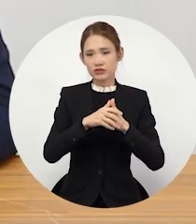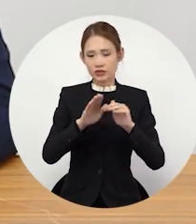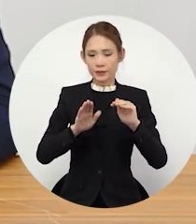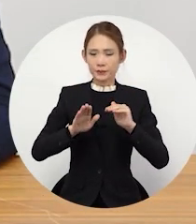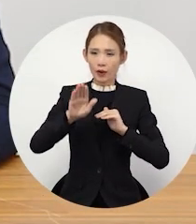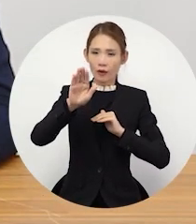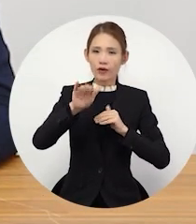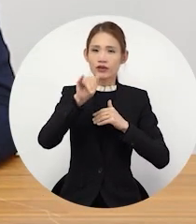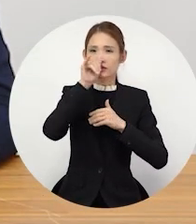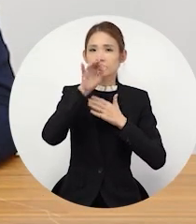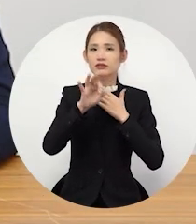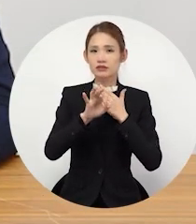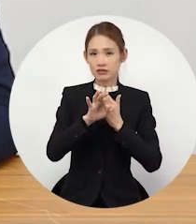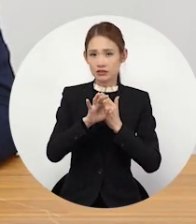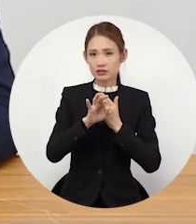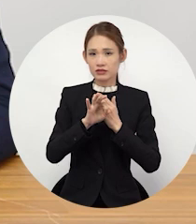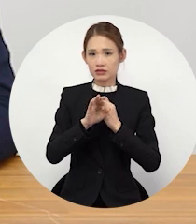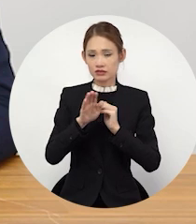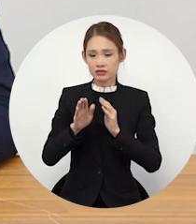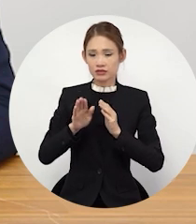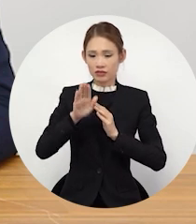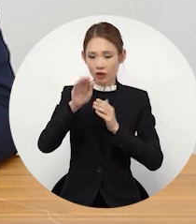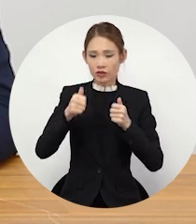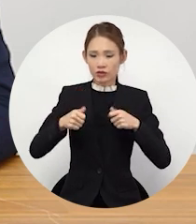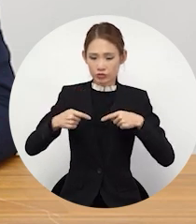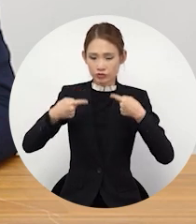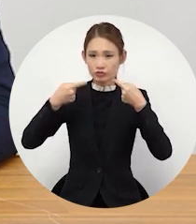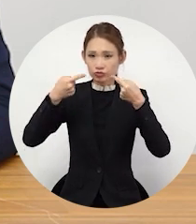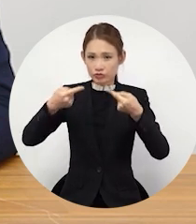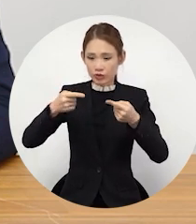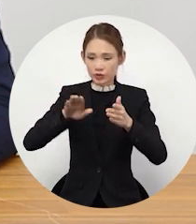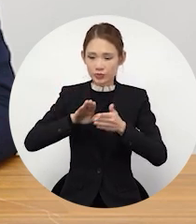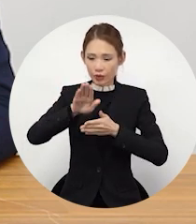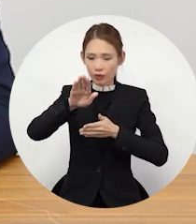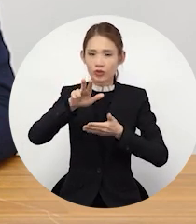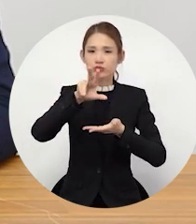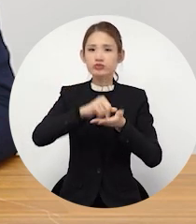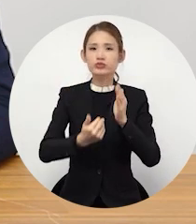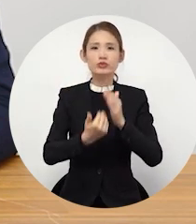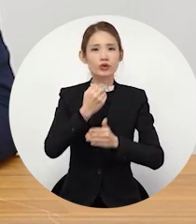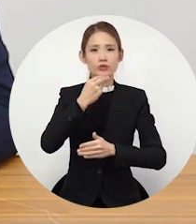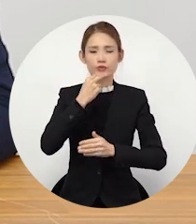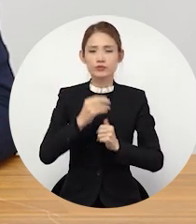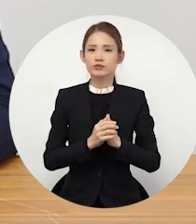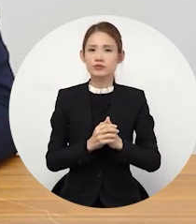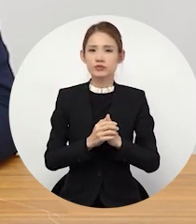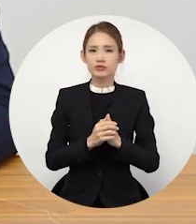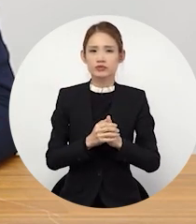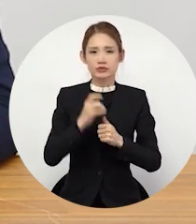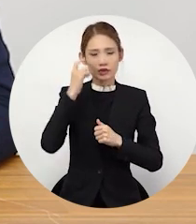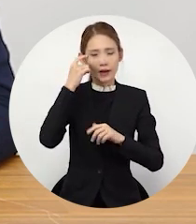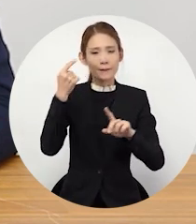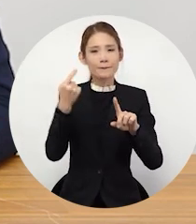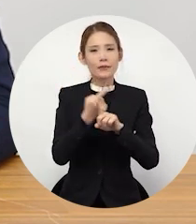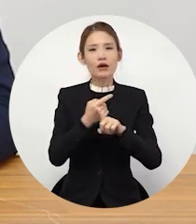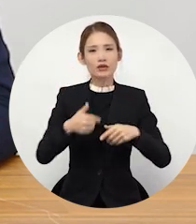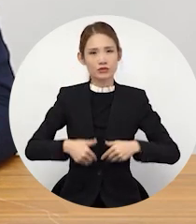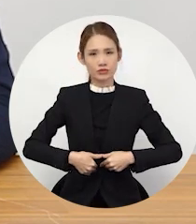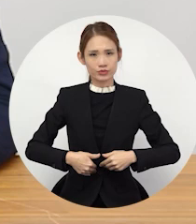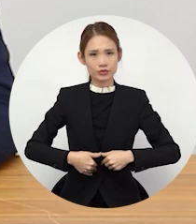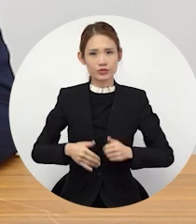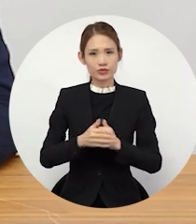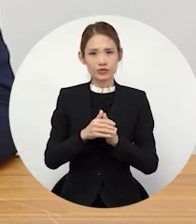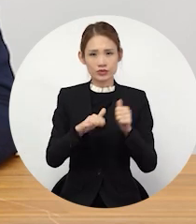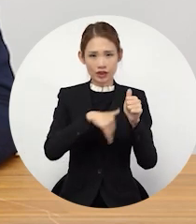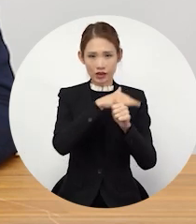턱이 아니라 경사였다면 그 경사로를 오름에 있어서 장애는 없죠. 그렇죠. 네. 해서 우리가 생각을 해야 될 게,